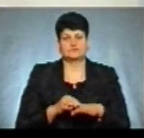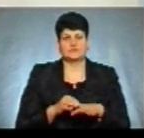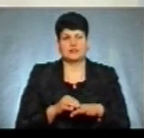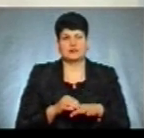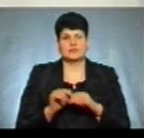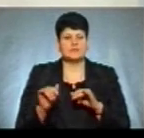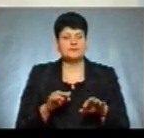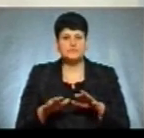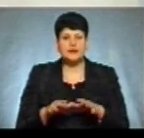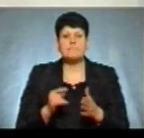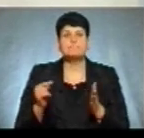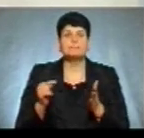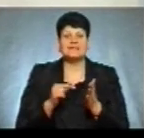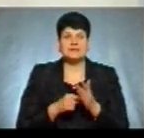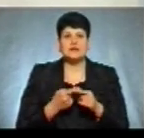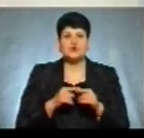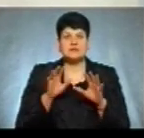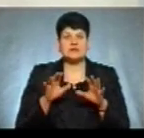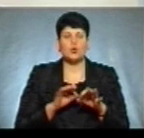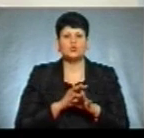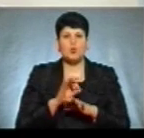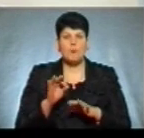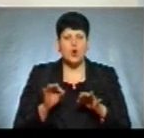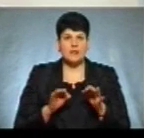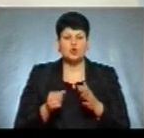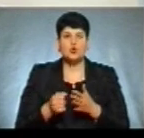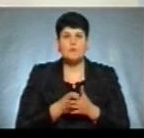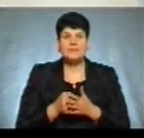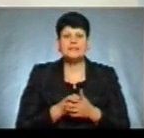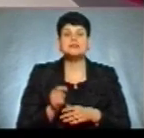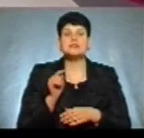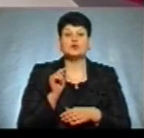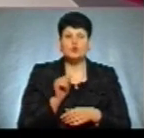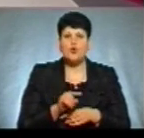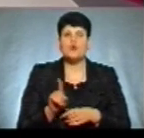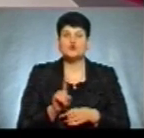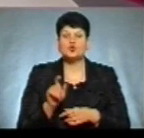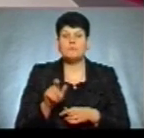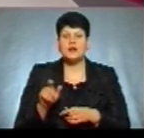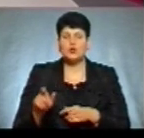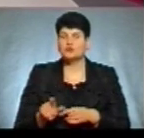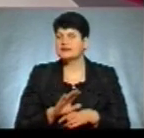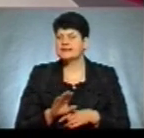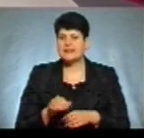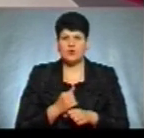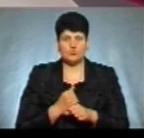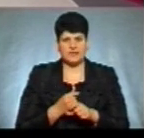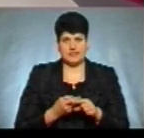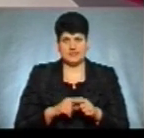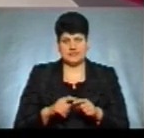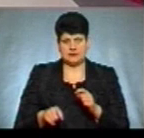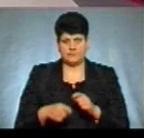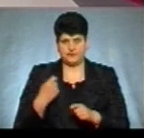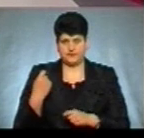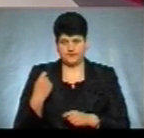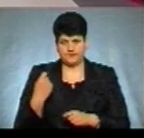цього законопроекту якраз добитися того, щоб люди не вчиняли таких злочинів, щоб